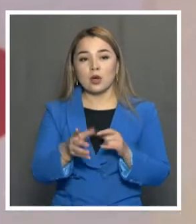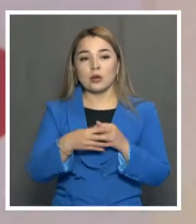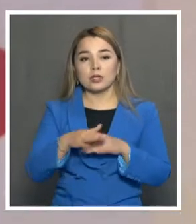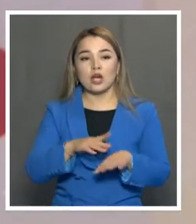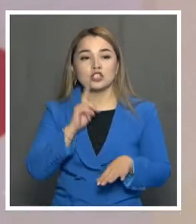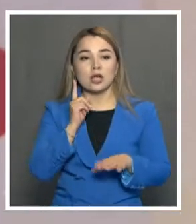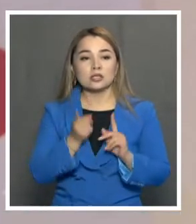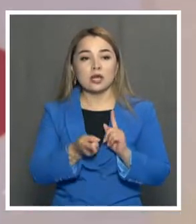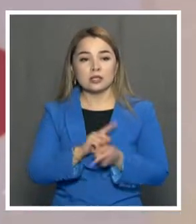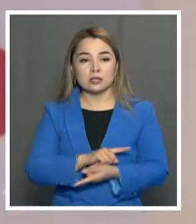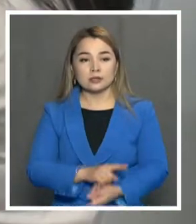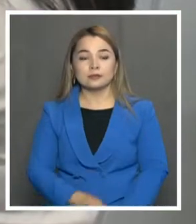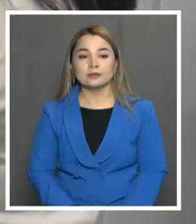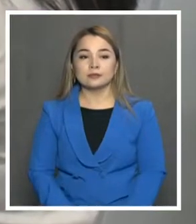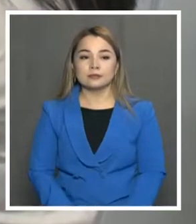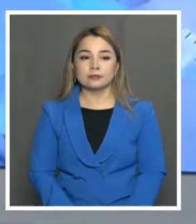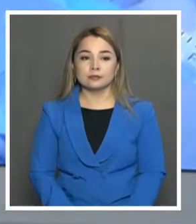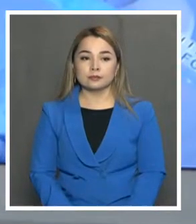жасыл аймаққа өтті.